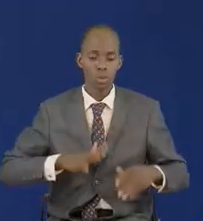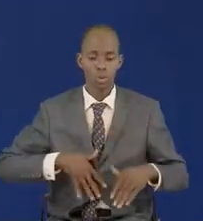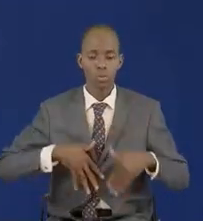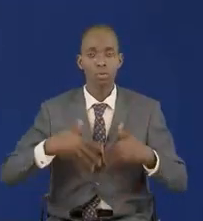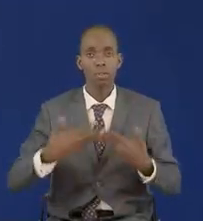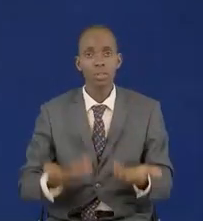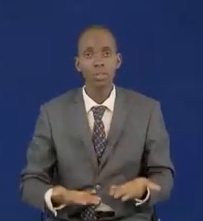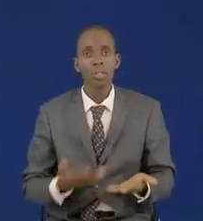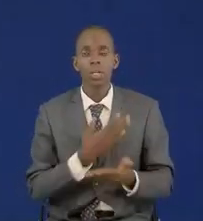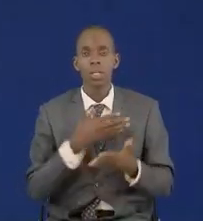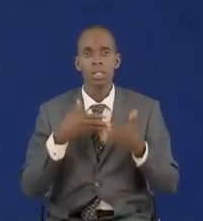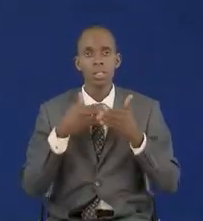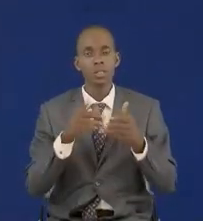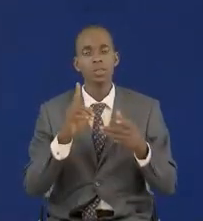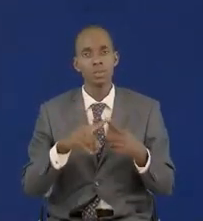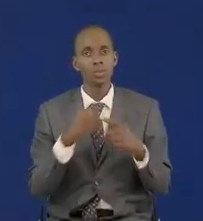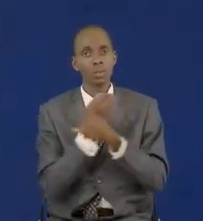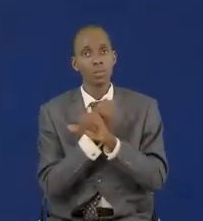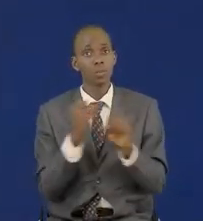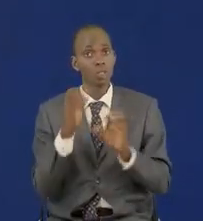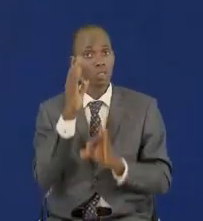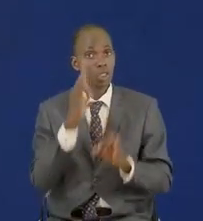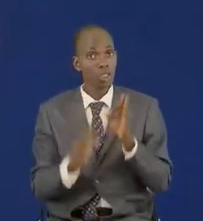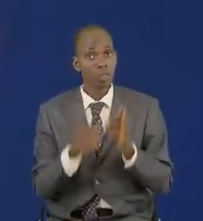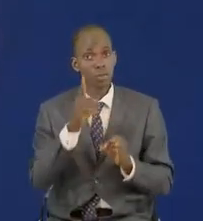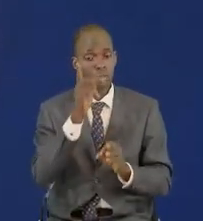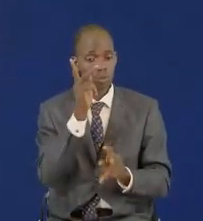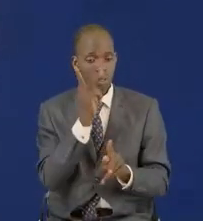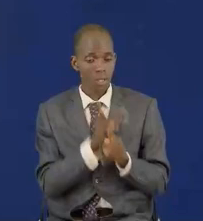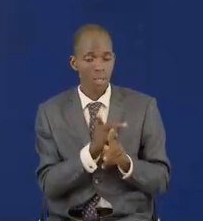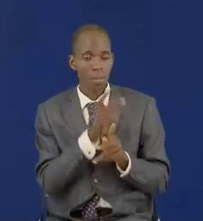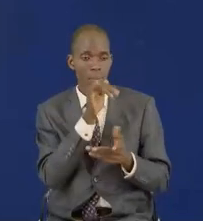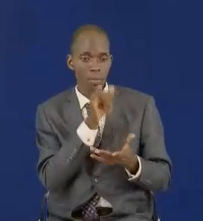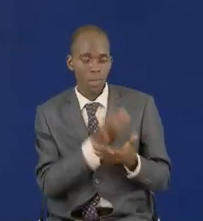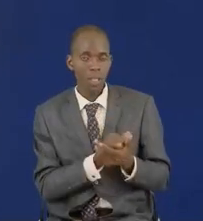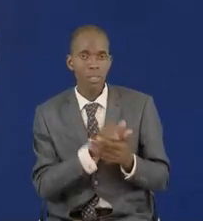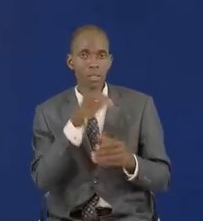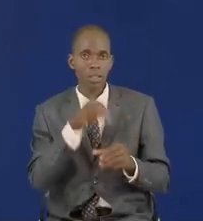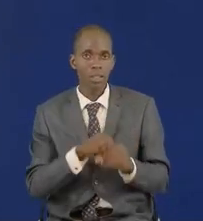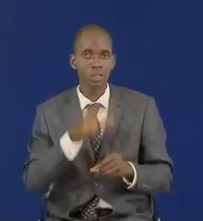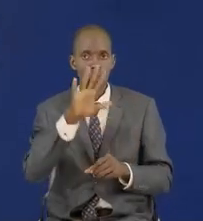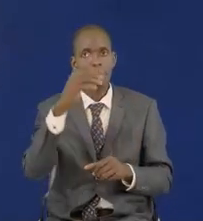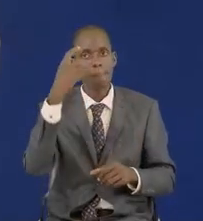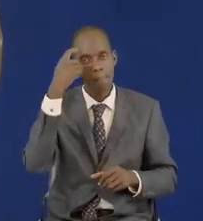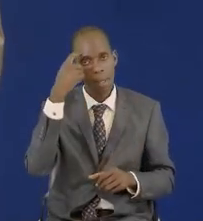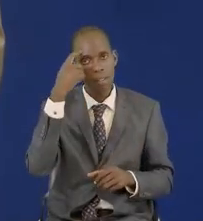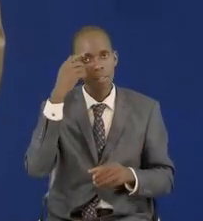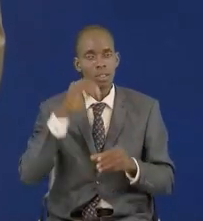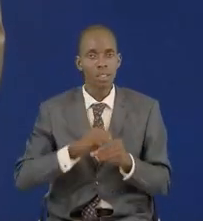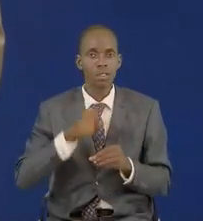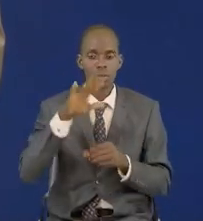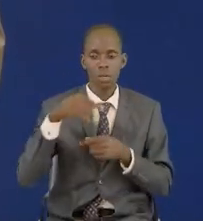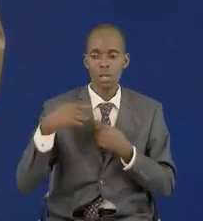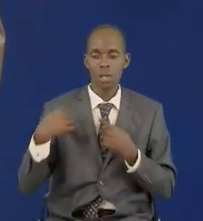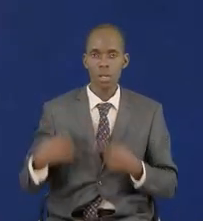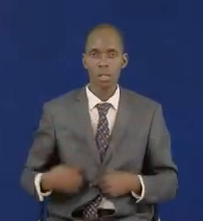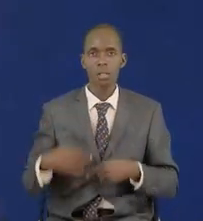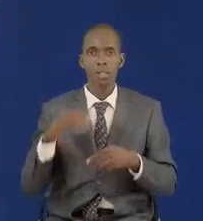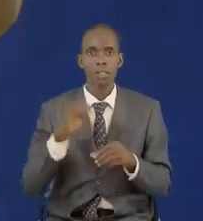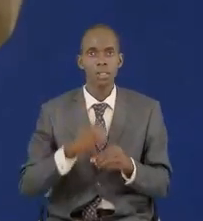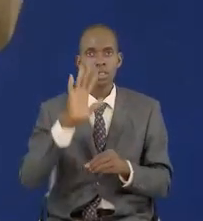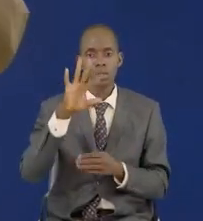et qui mène à la conversion si vous gardez cela vous retenez cela dans votre esprit dans